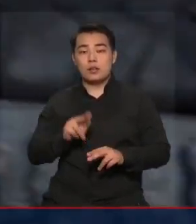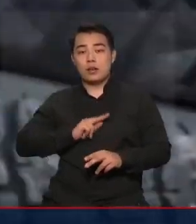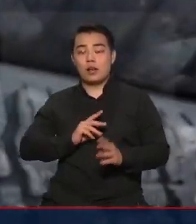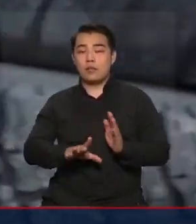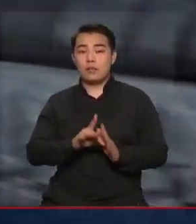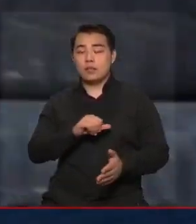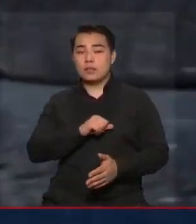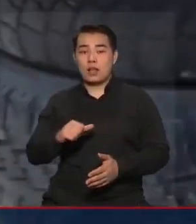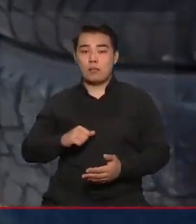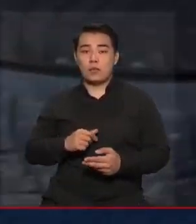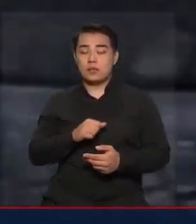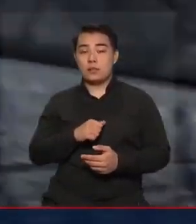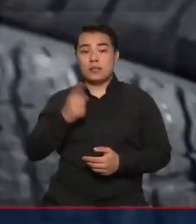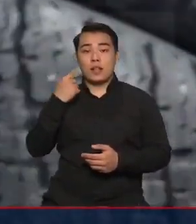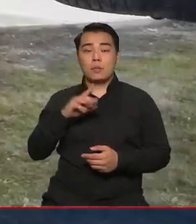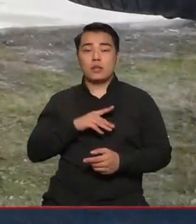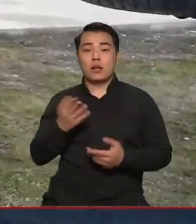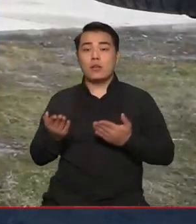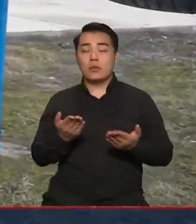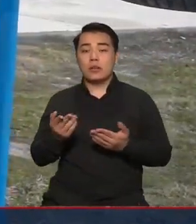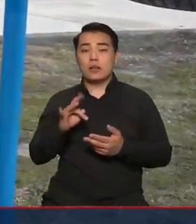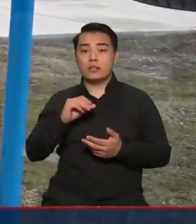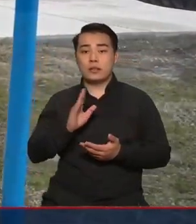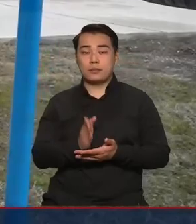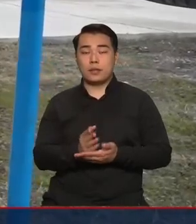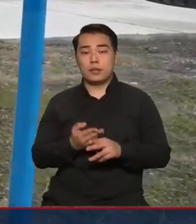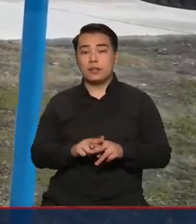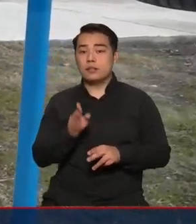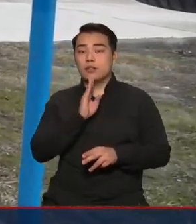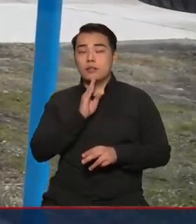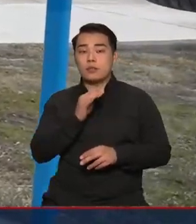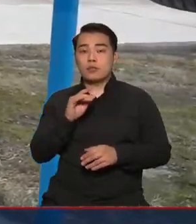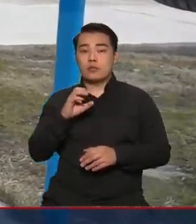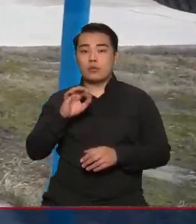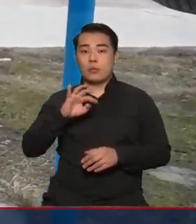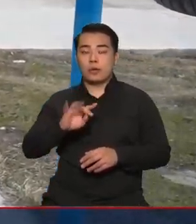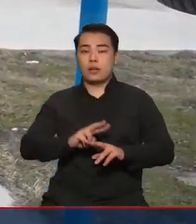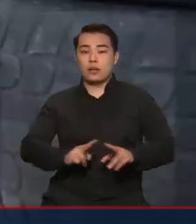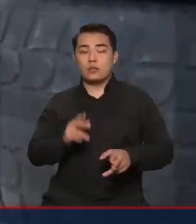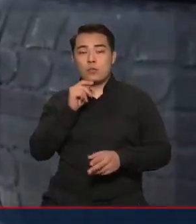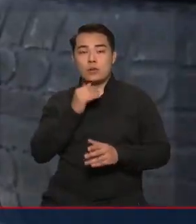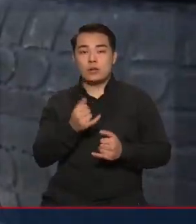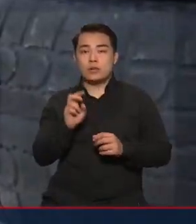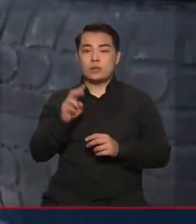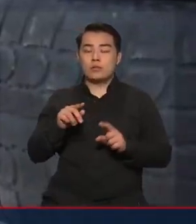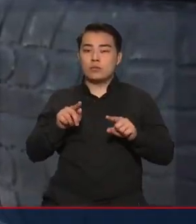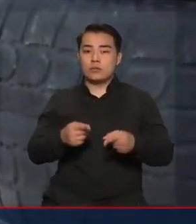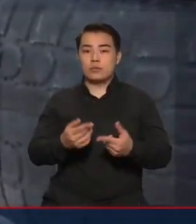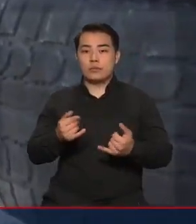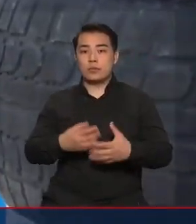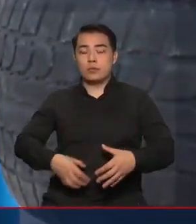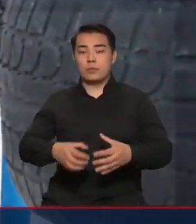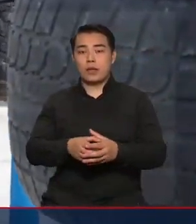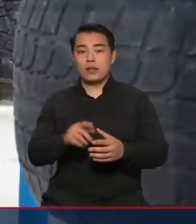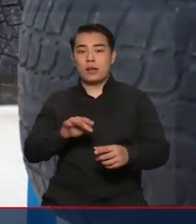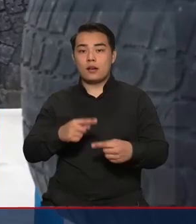выбрала сама, при этом знала, на какие риски идет. Девушки из СОБРа наравне с мужчинами идут на захват группировок, задержание